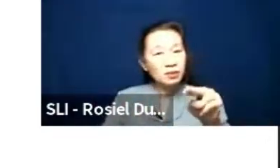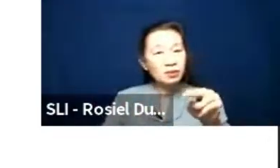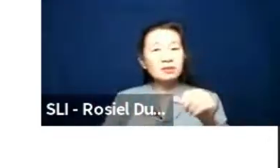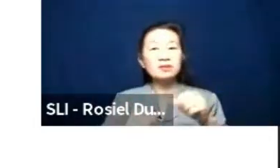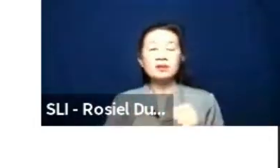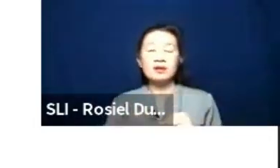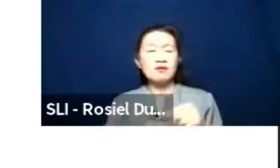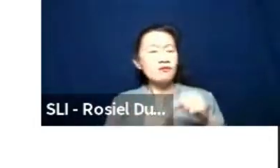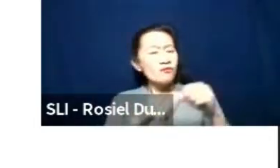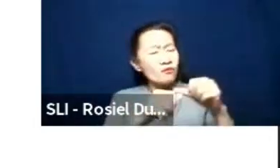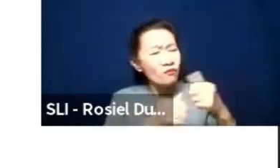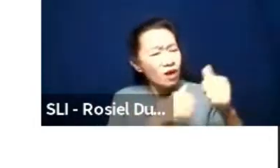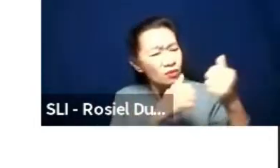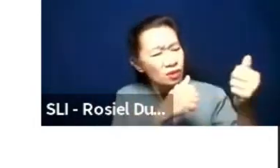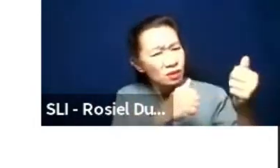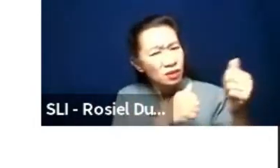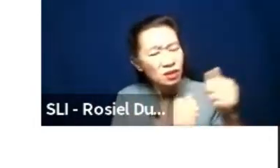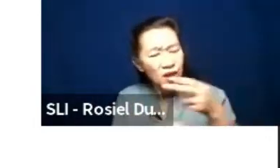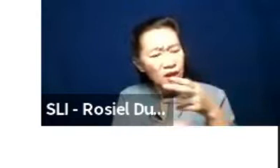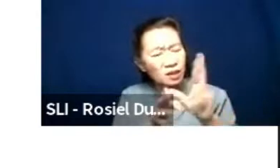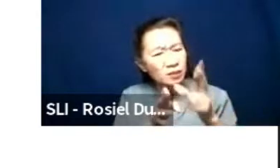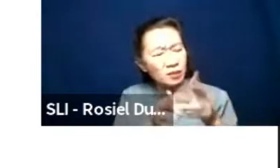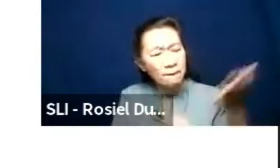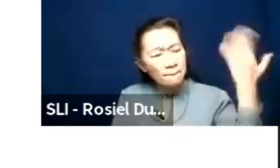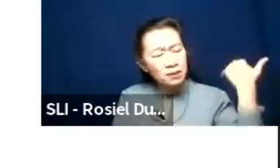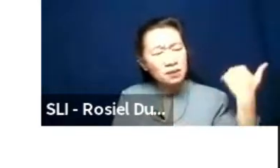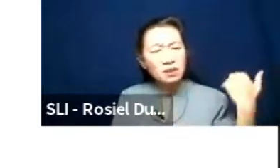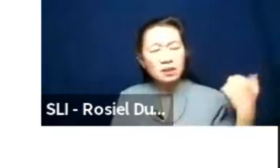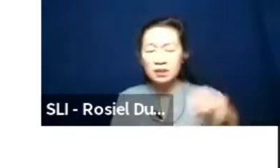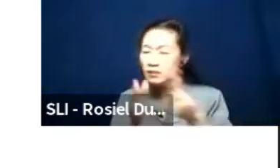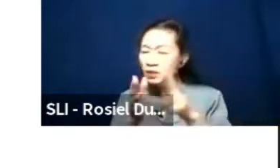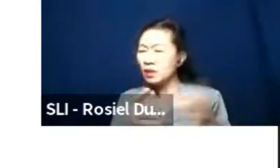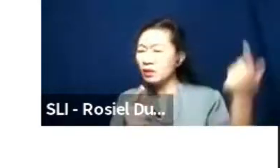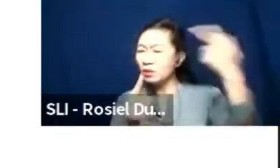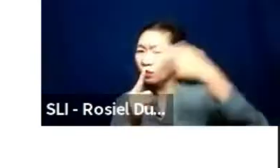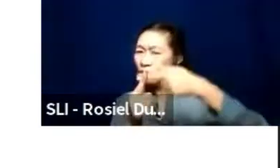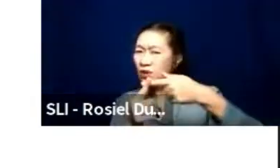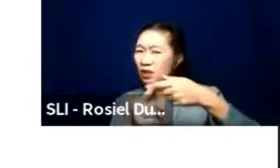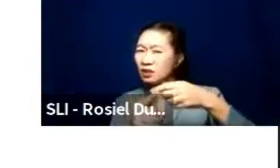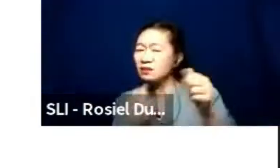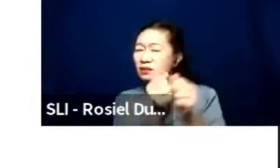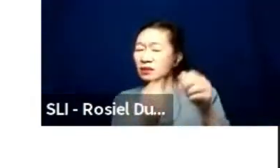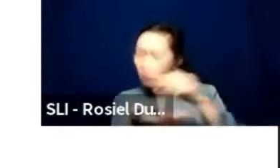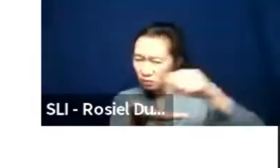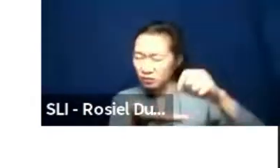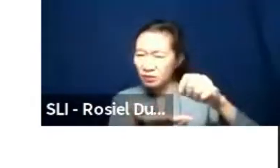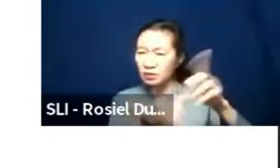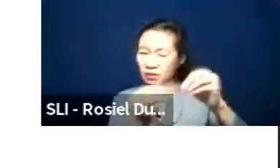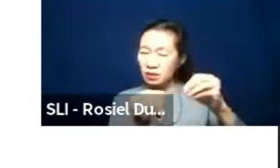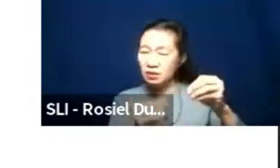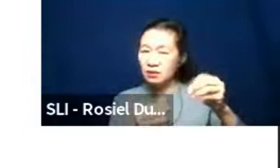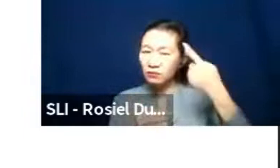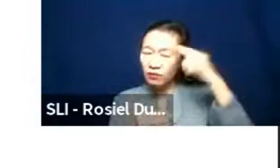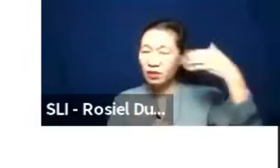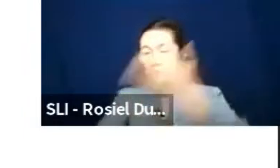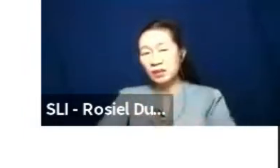the tasks and the progress. No? I-review natin yung mga goals na nilagay natin para sa anak natin. Na-achieve ba natin yung